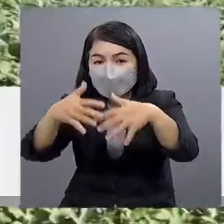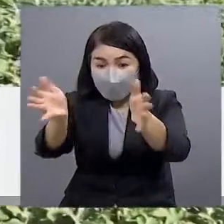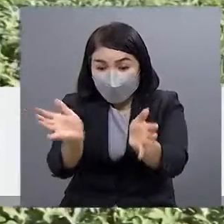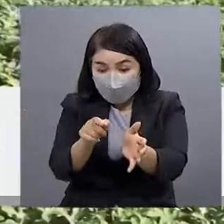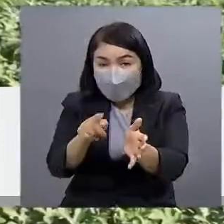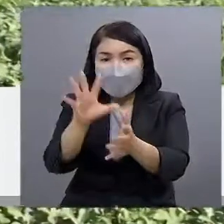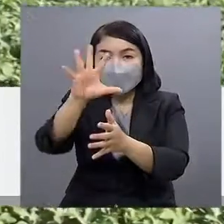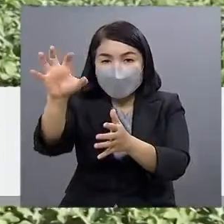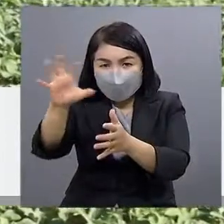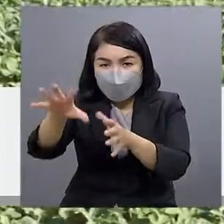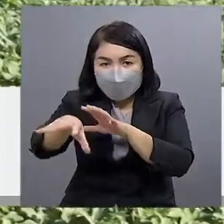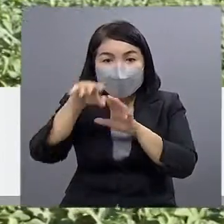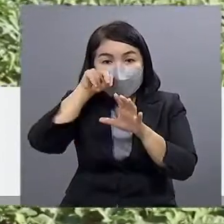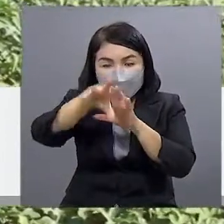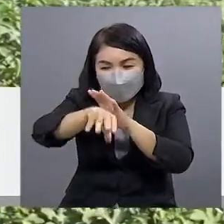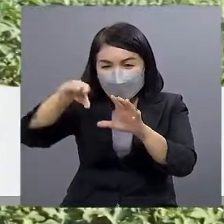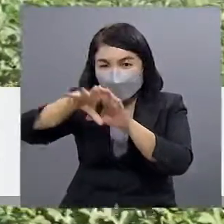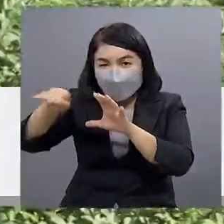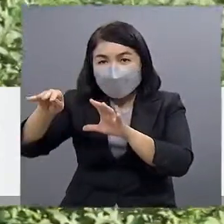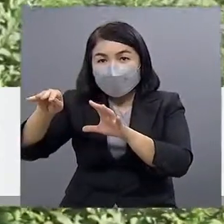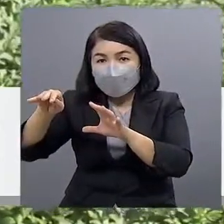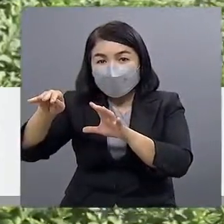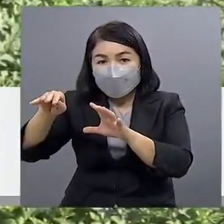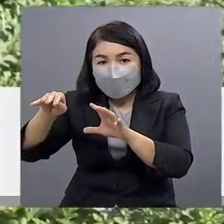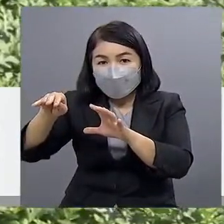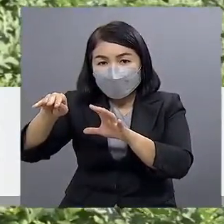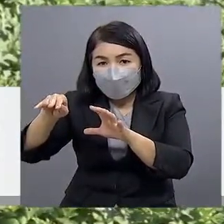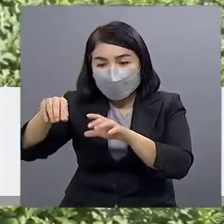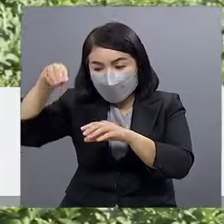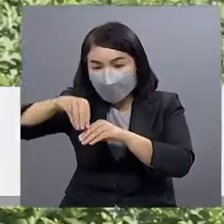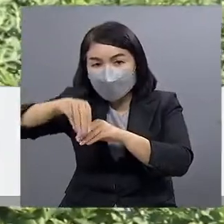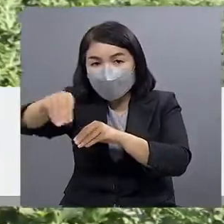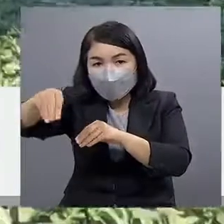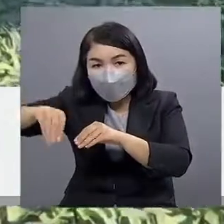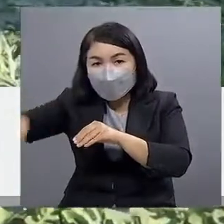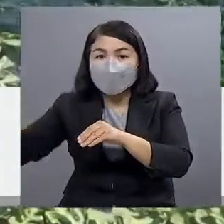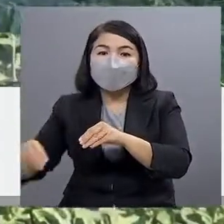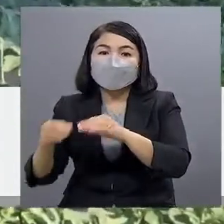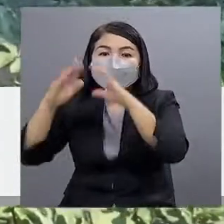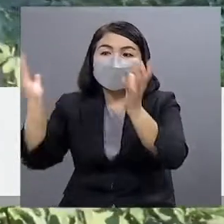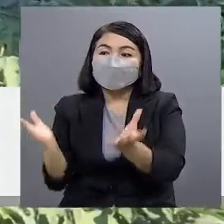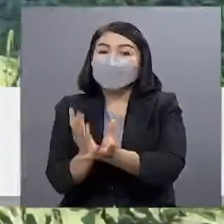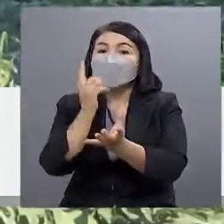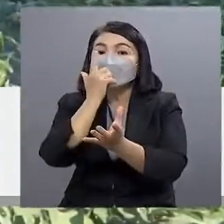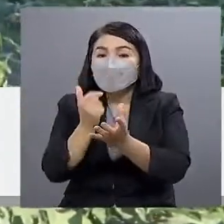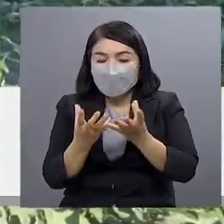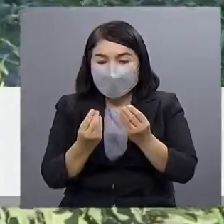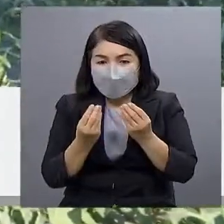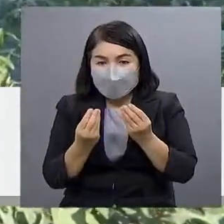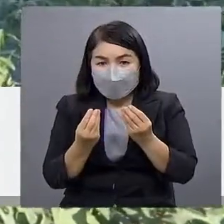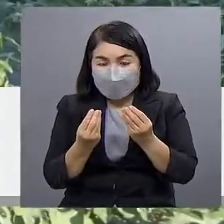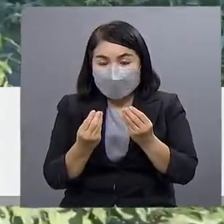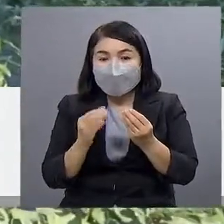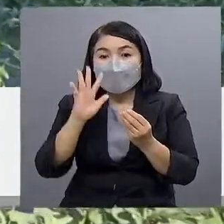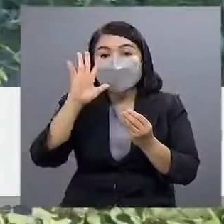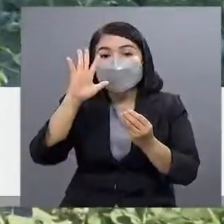สูบใช้เพาะเลี้ยงแตงโมกว่า5ไร่นะคะเกษตรกรบอกว่าในช่วงหน้าแล้งเนี่ยพวกเขาก็ตัดสินใ